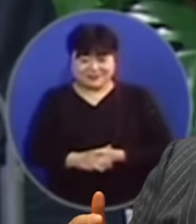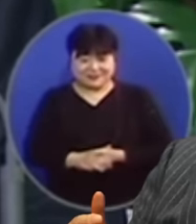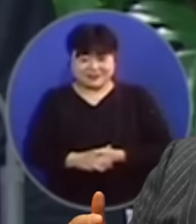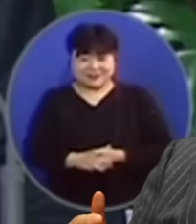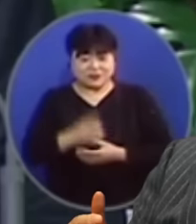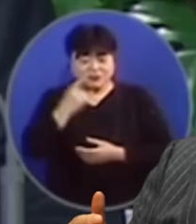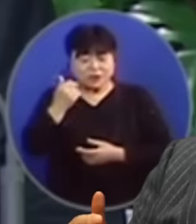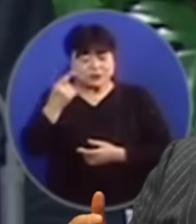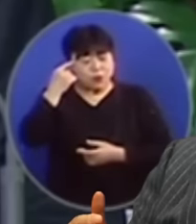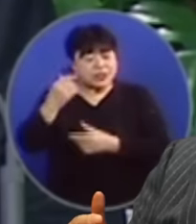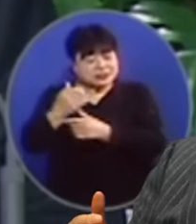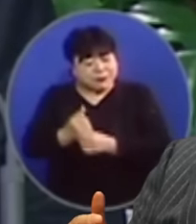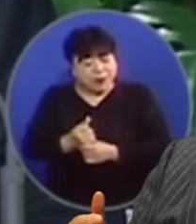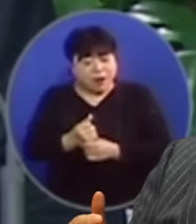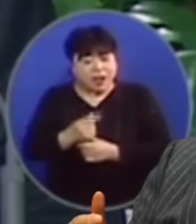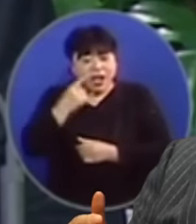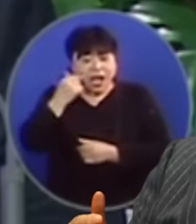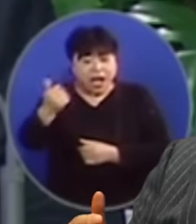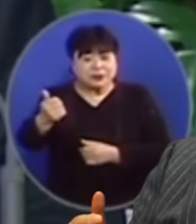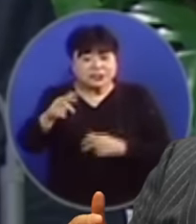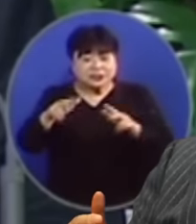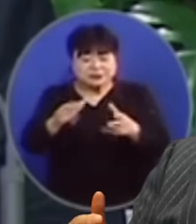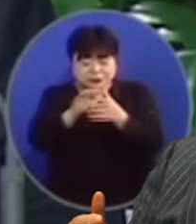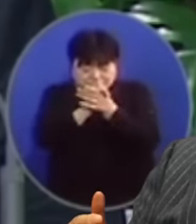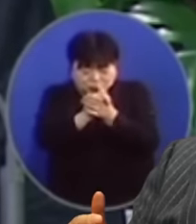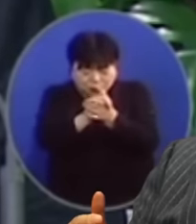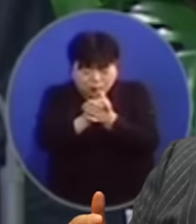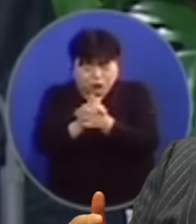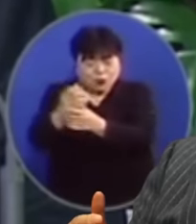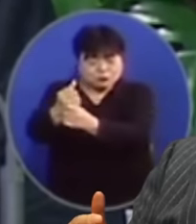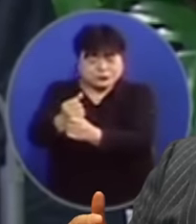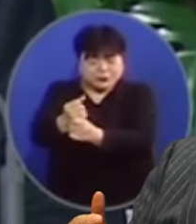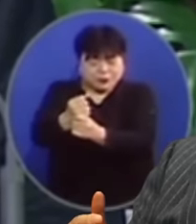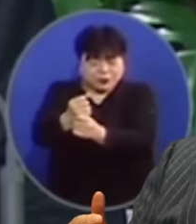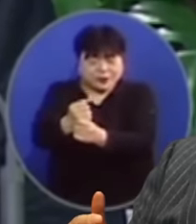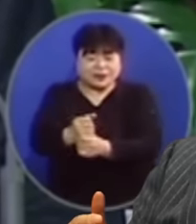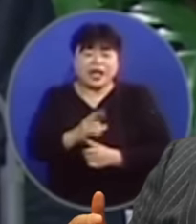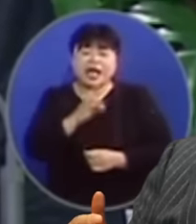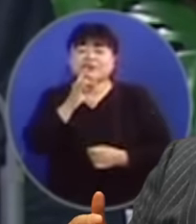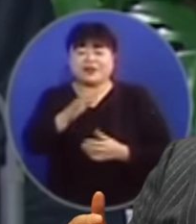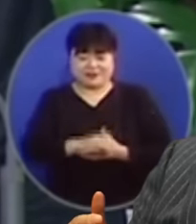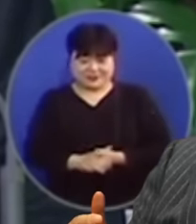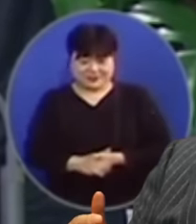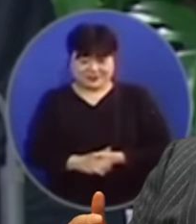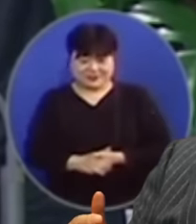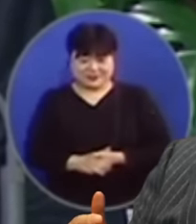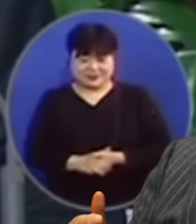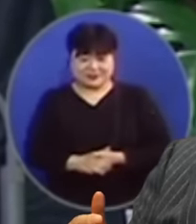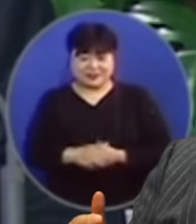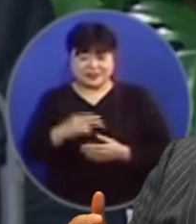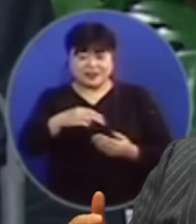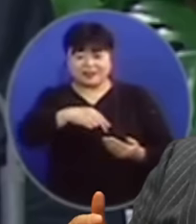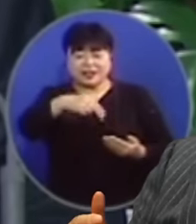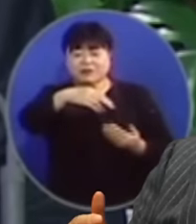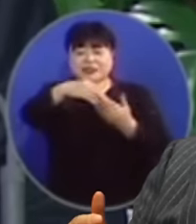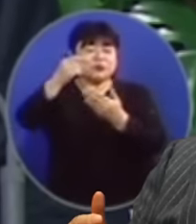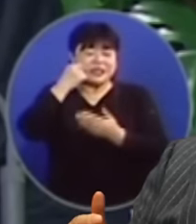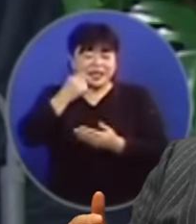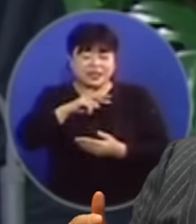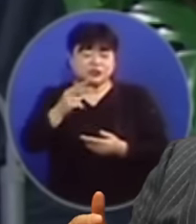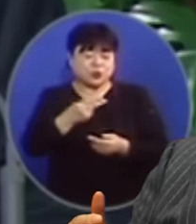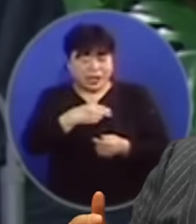왜 우리 아버지가 안 놓아줍니까? 너 아버지가 지금 기도로 너를 붙잡고 있는데 안 놓아주는데 내가 너를 데리고 갈 수 없으니 도로